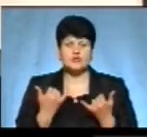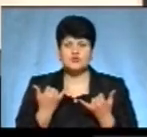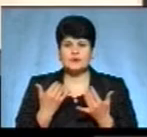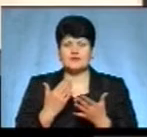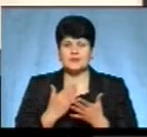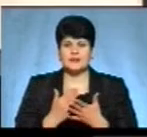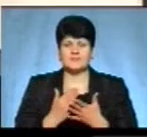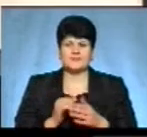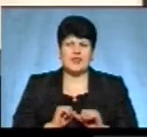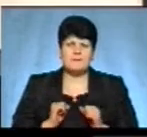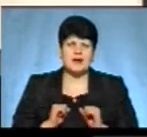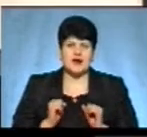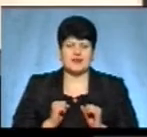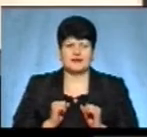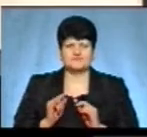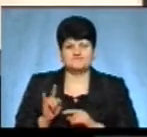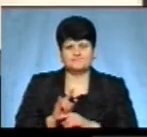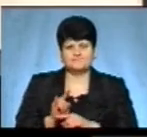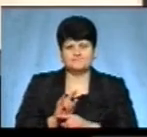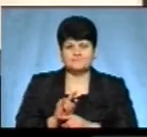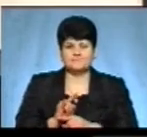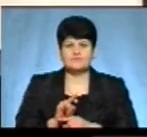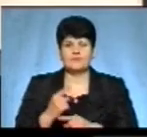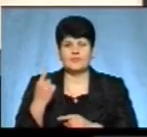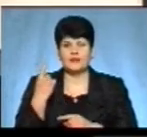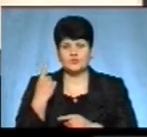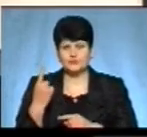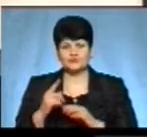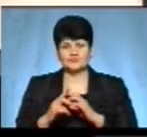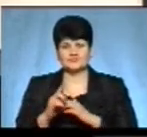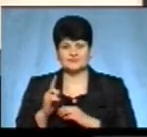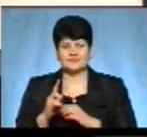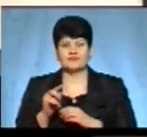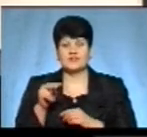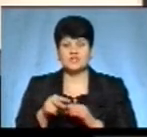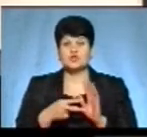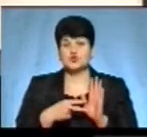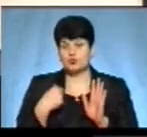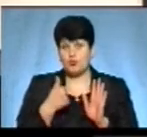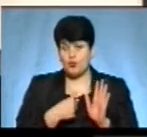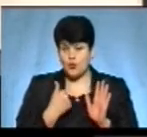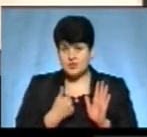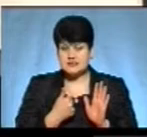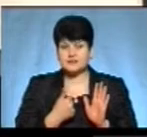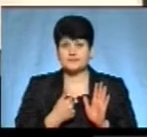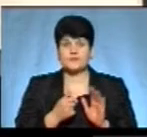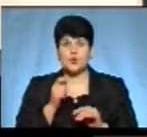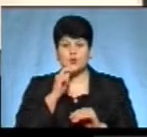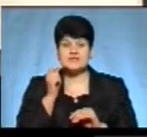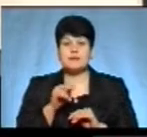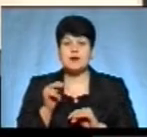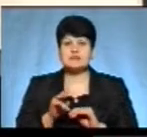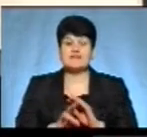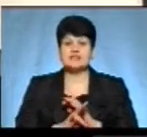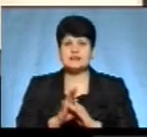така намагання видати одну інституцію за іншу. У 2007 році Українська